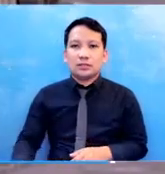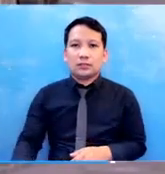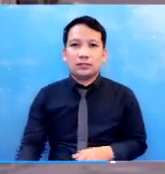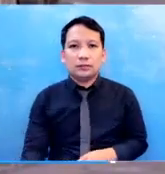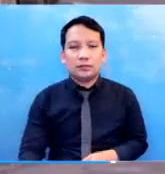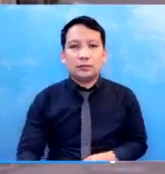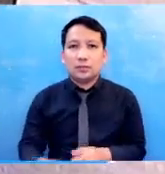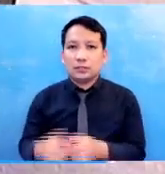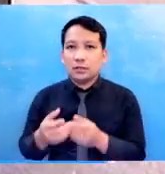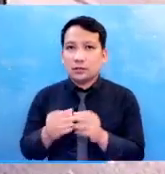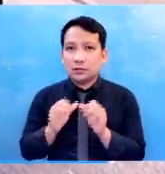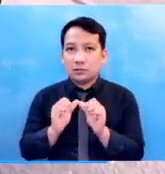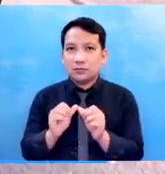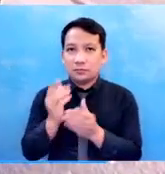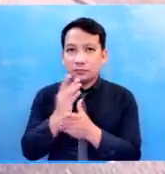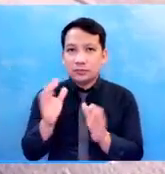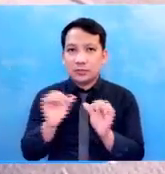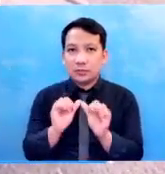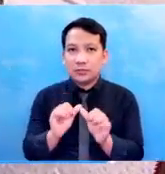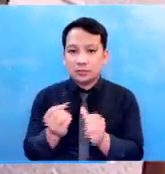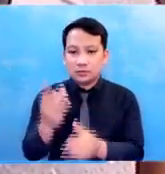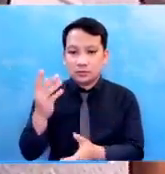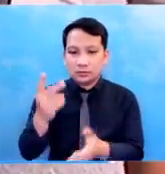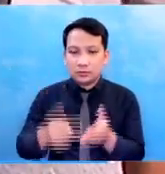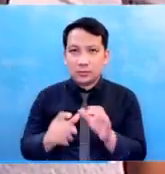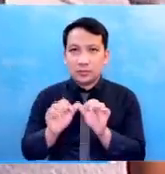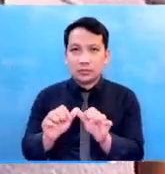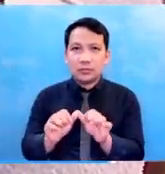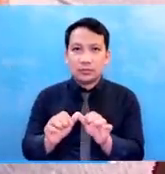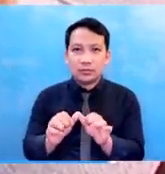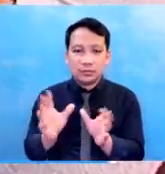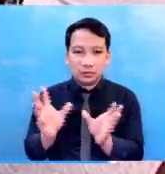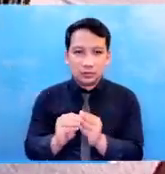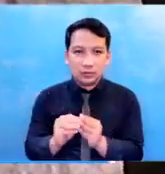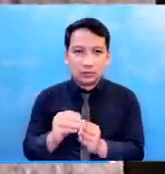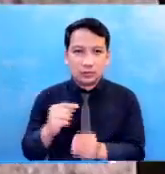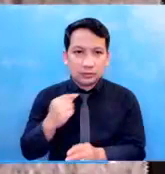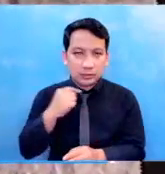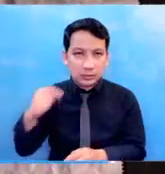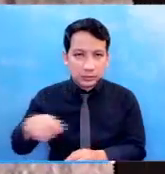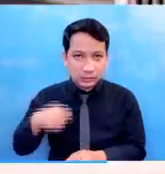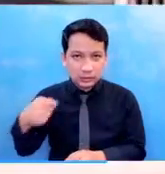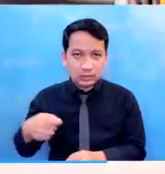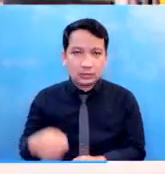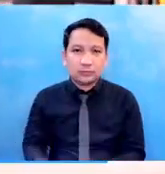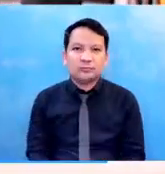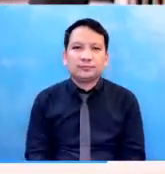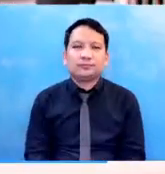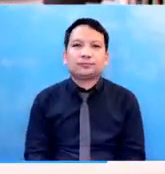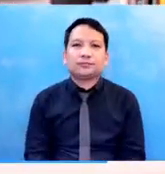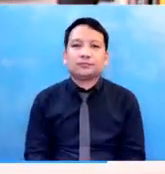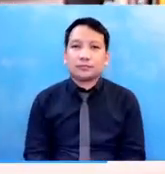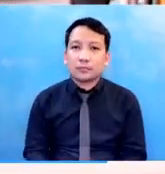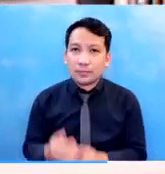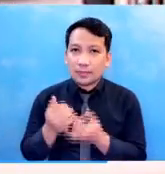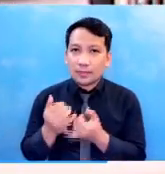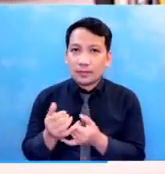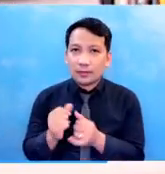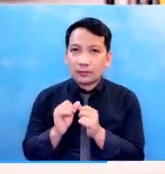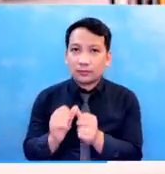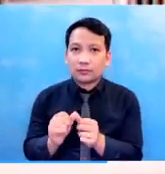kung magkano ang itataas ng presyo ng lechon. Masaya sa ngayon, pwede naman